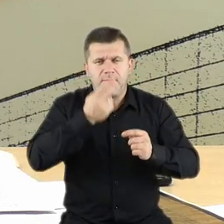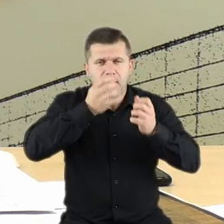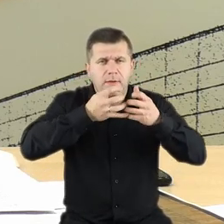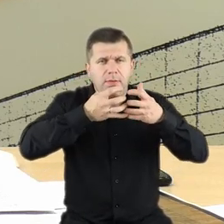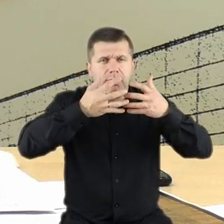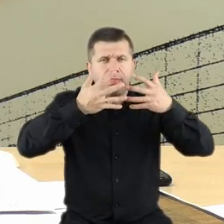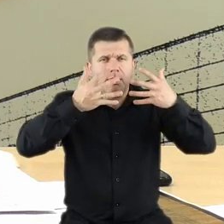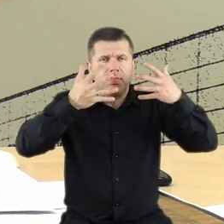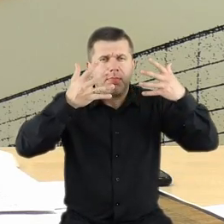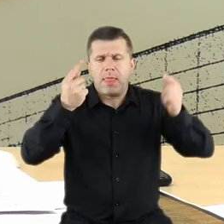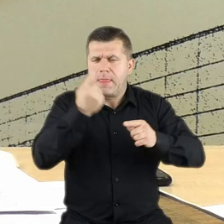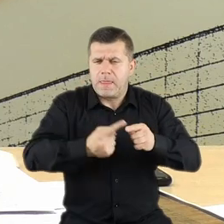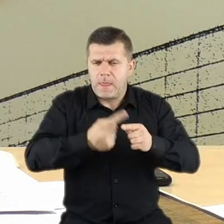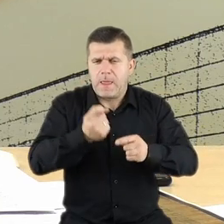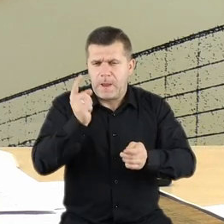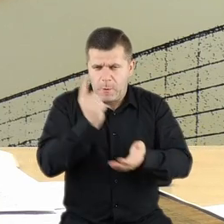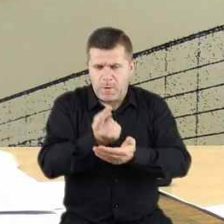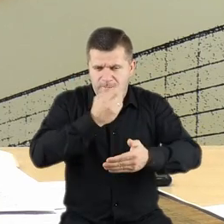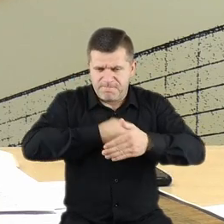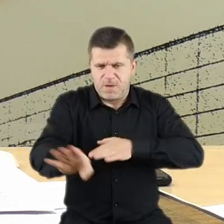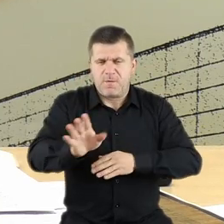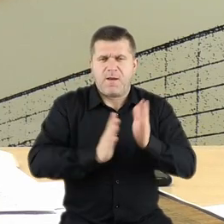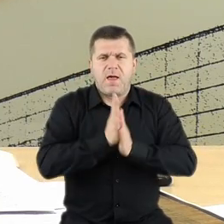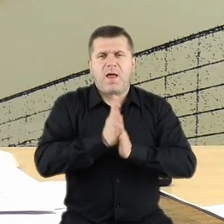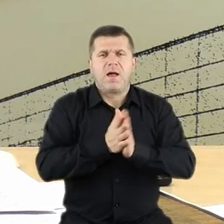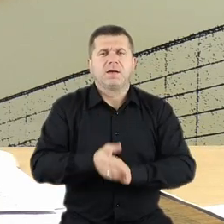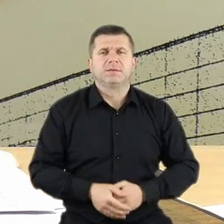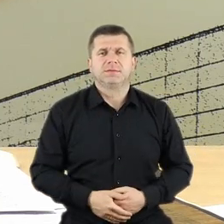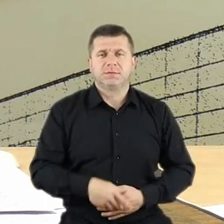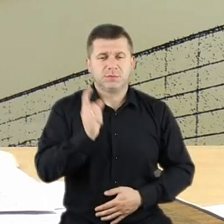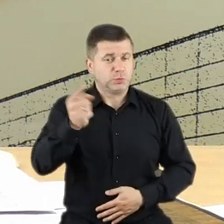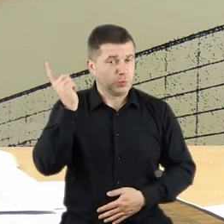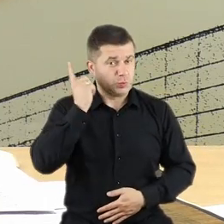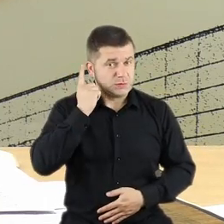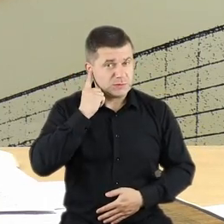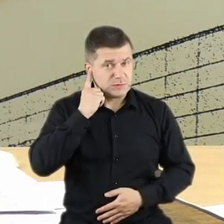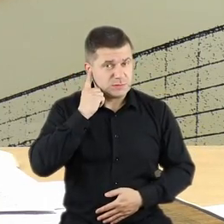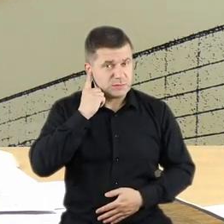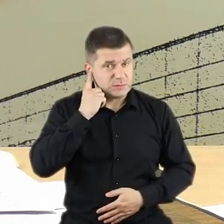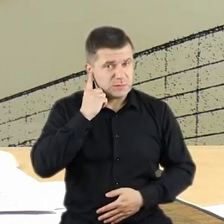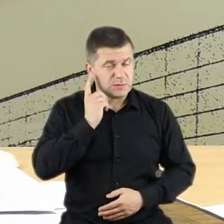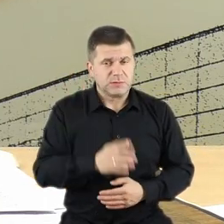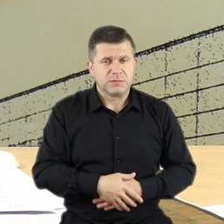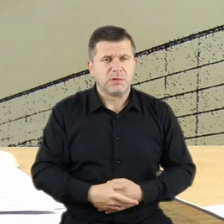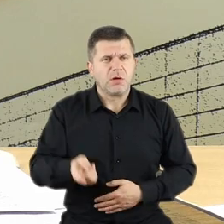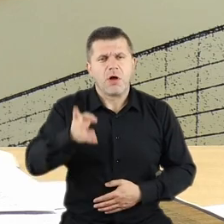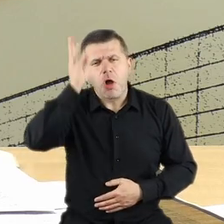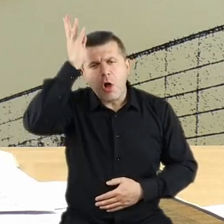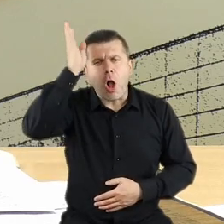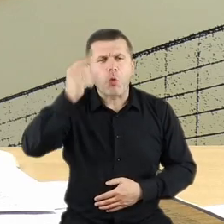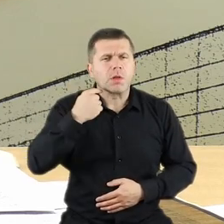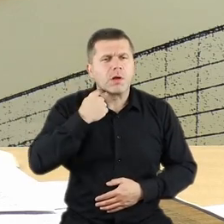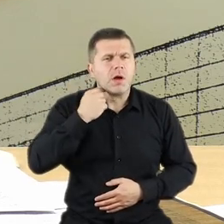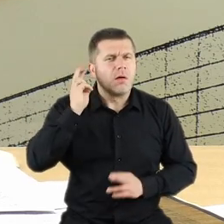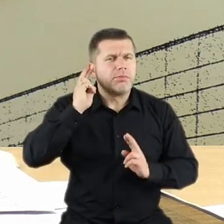świtać Jeszcze trochę i wyjdę z tych krzaków wtedy usłyszał zeza popiołu gdzieś kogut